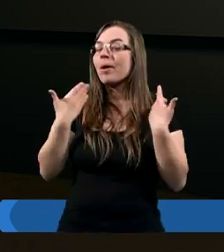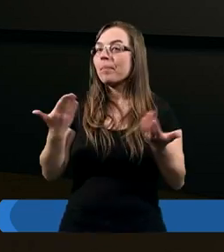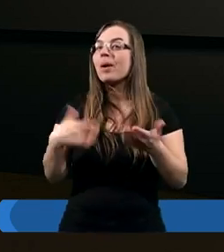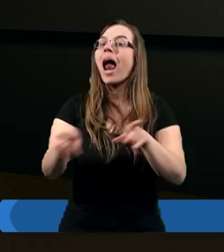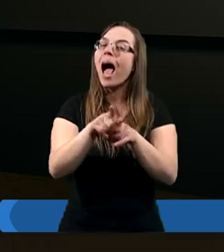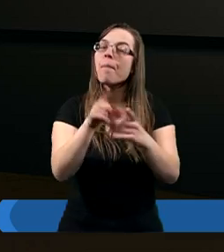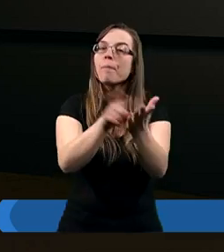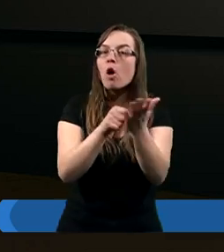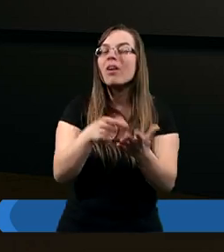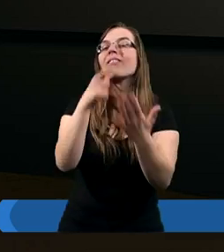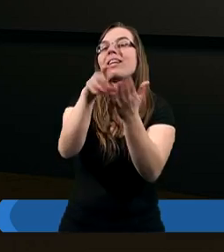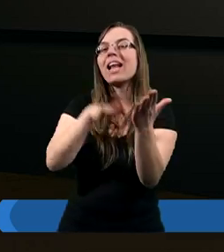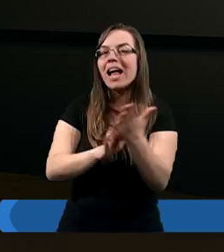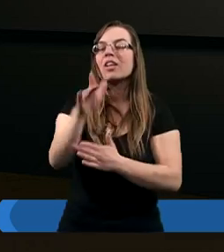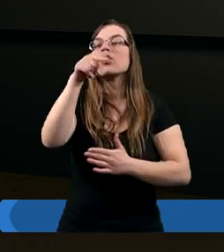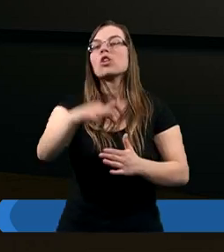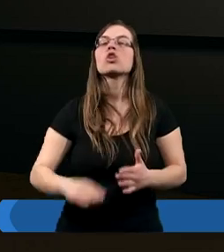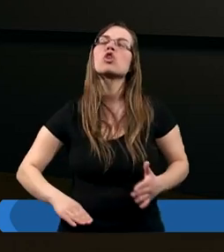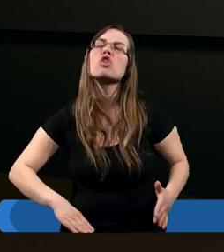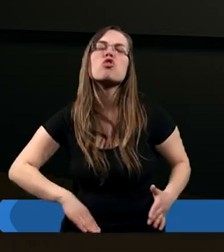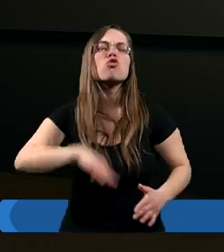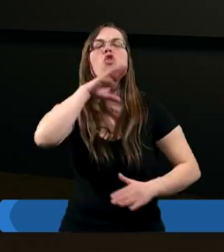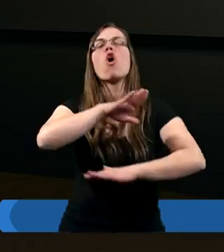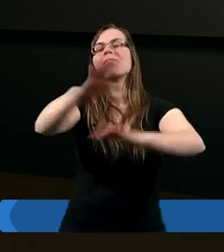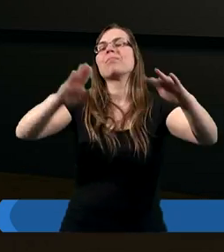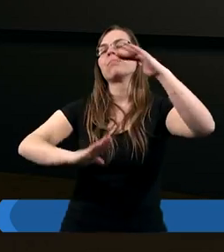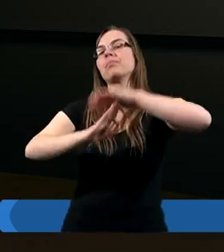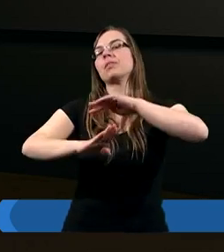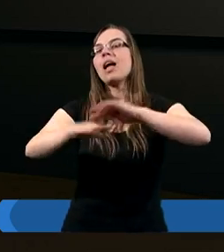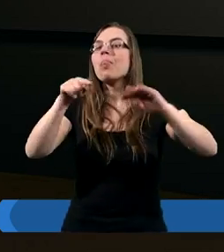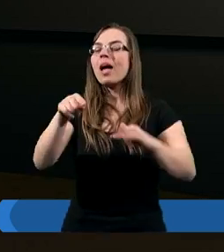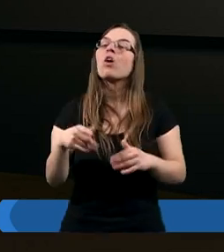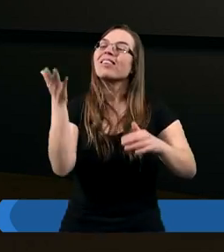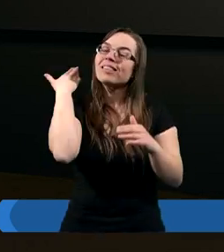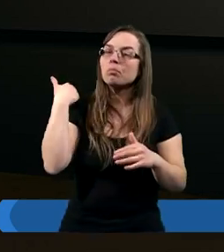Dlatego Piotr zaczyna ten werset słowami dość tego. Tak to było kiedyś.